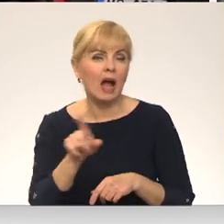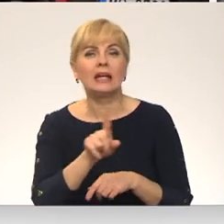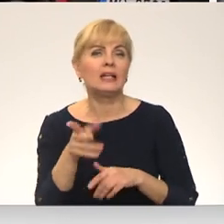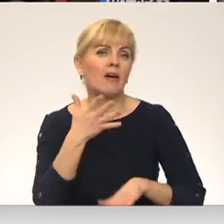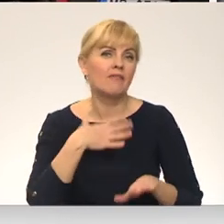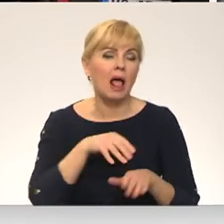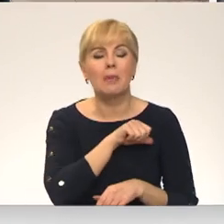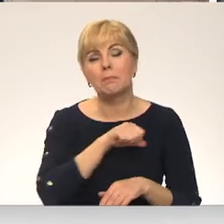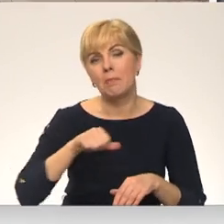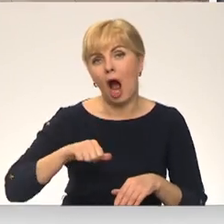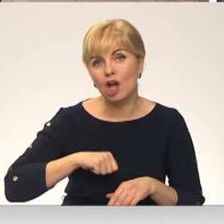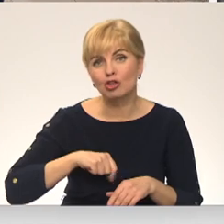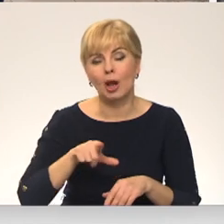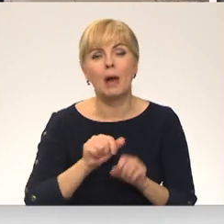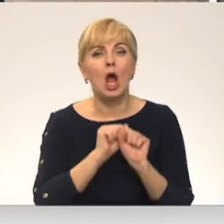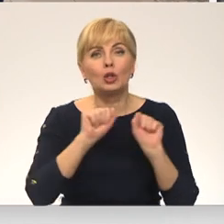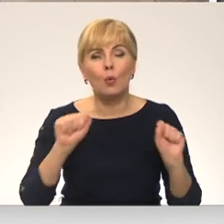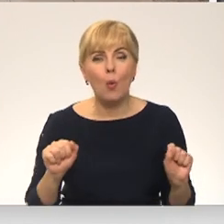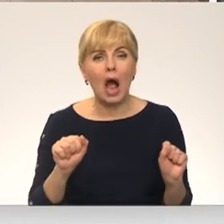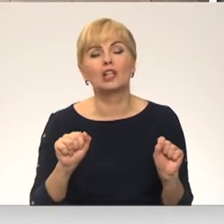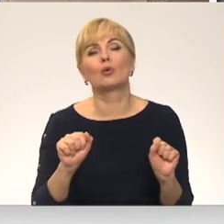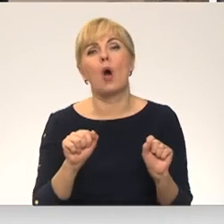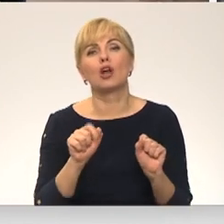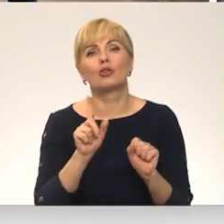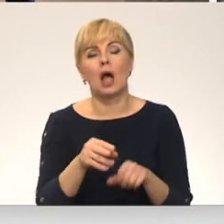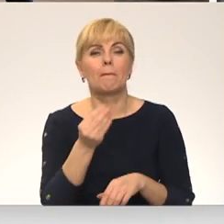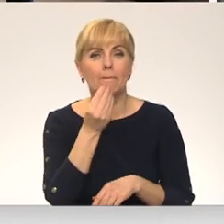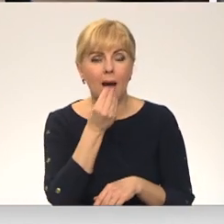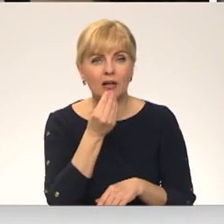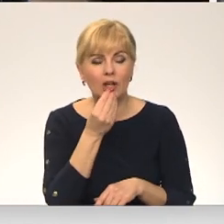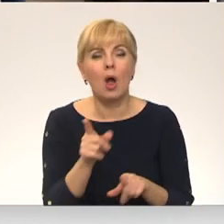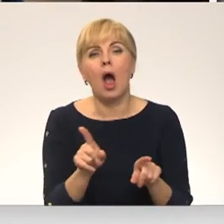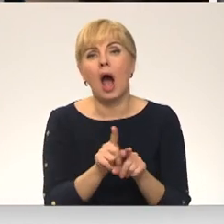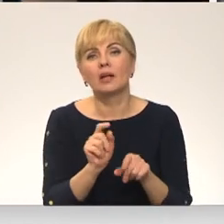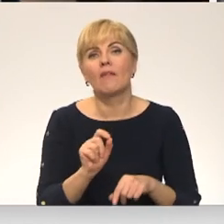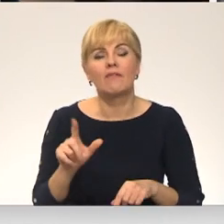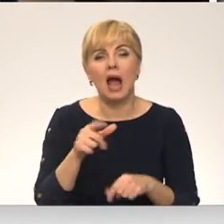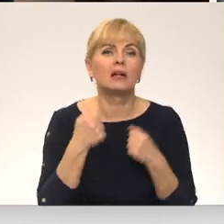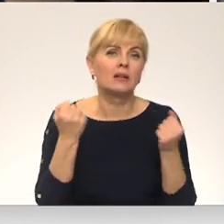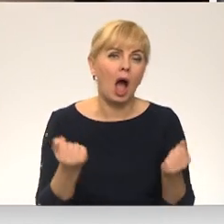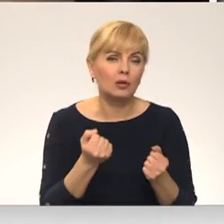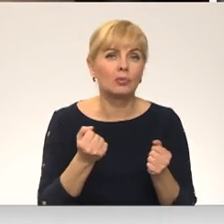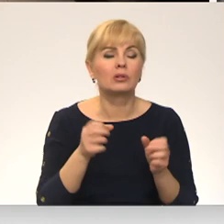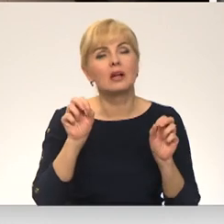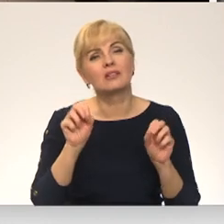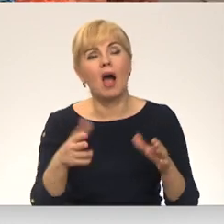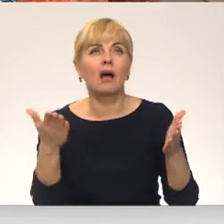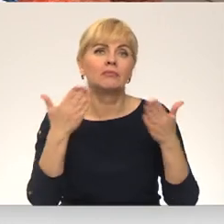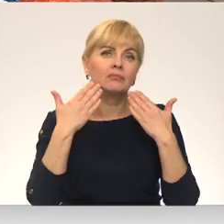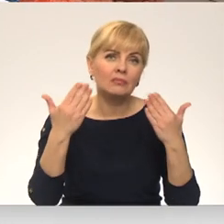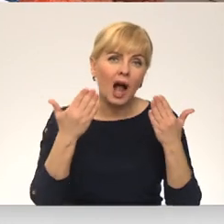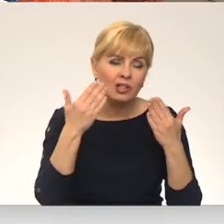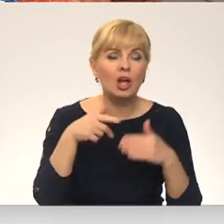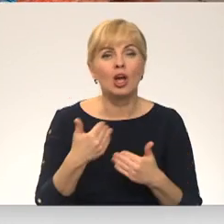vēlme pašiem nodrošināt sevi ar pārtiku un arī vairāk darboties svaigajā gaisā.